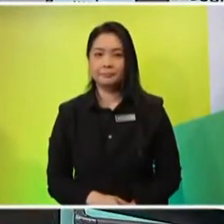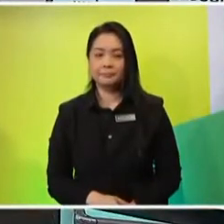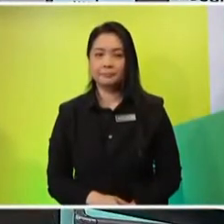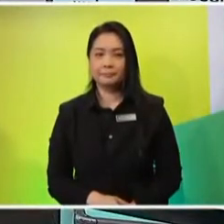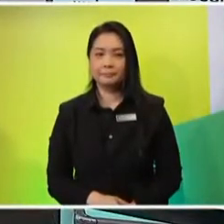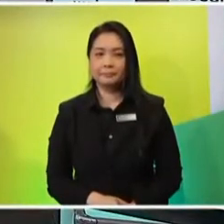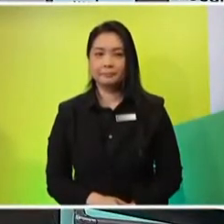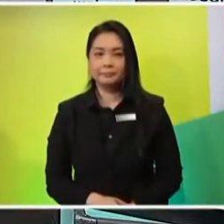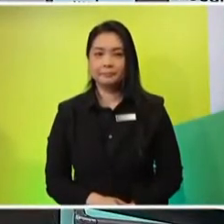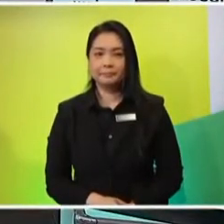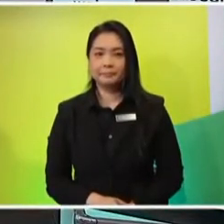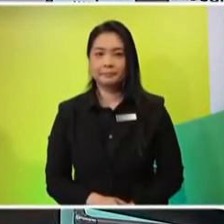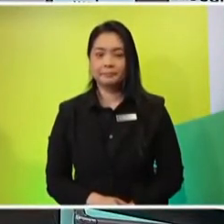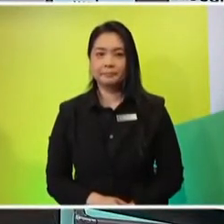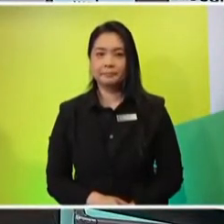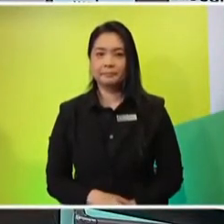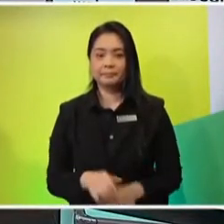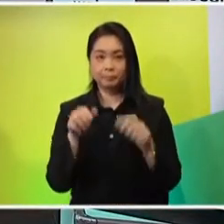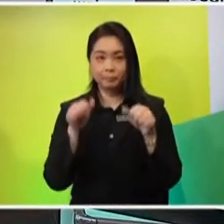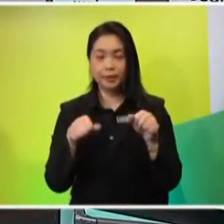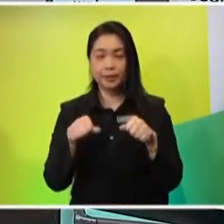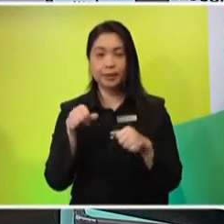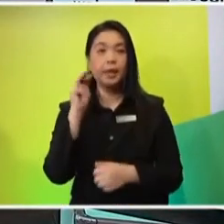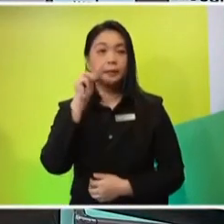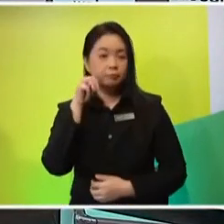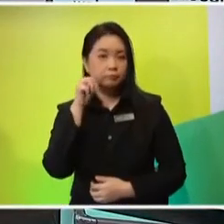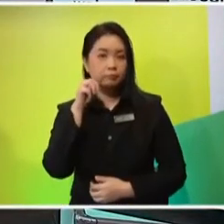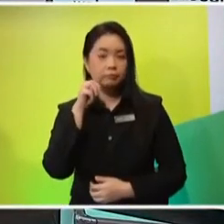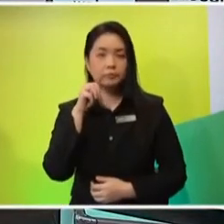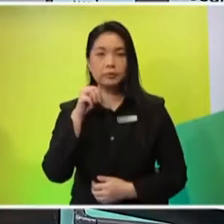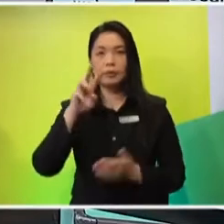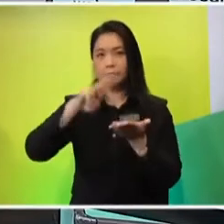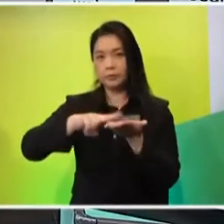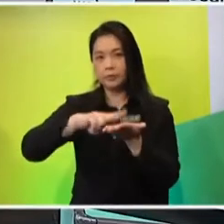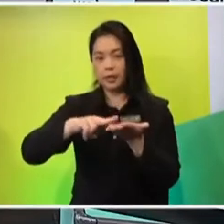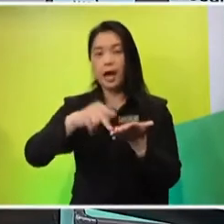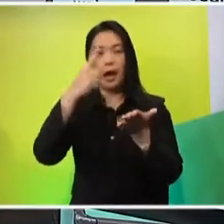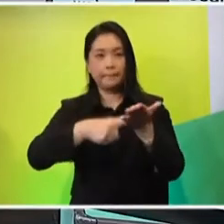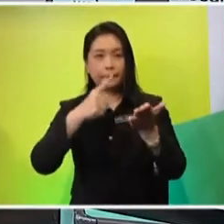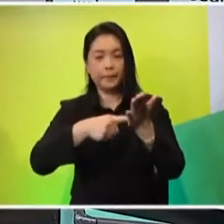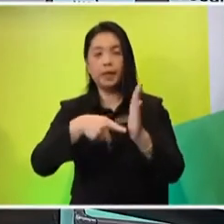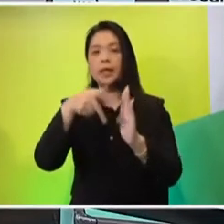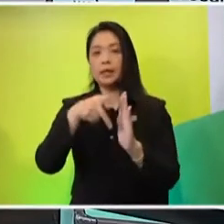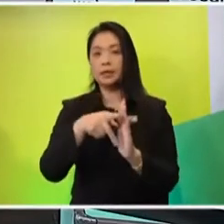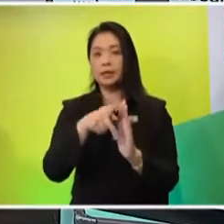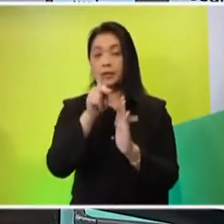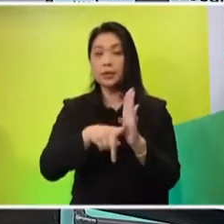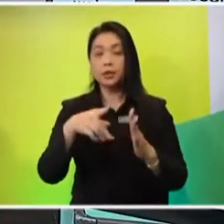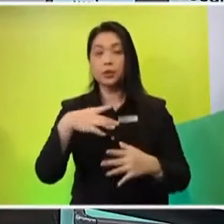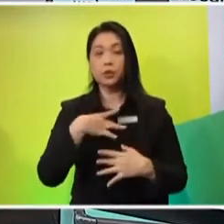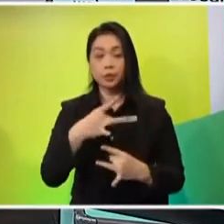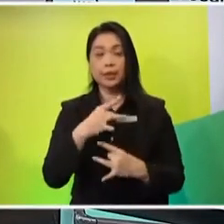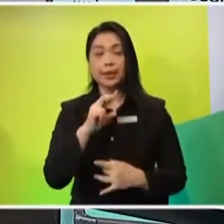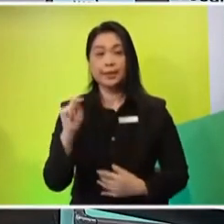Okey, baik. Okey. Boleh tak Mira bacakan apa wafer kesukaan cikgu? Okey, wafer kesukaan cikgu